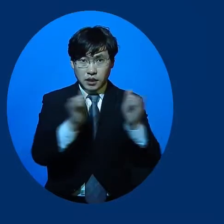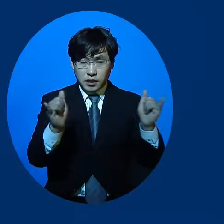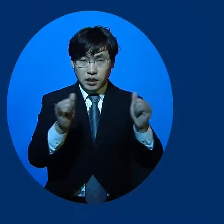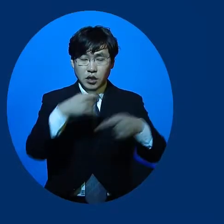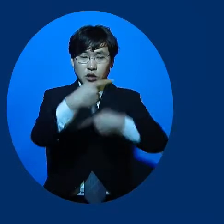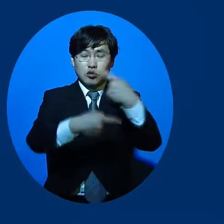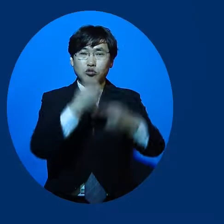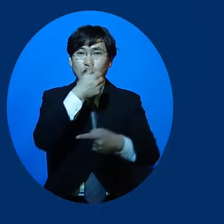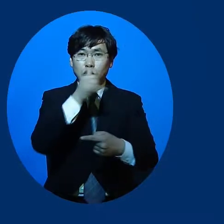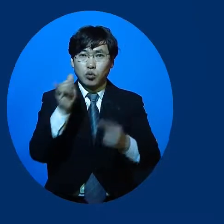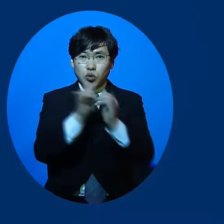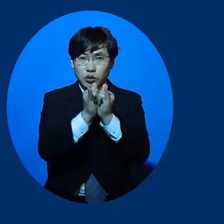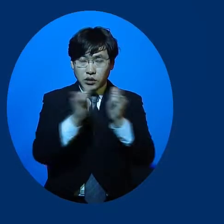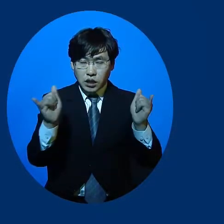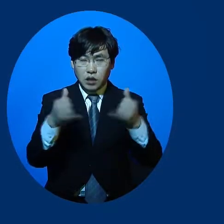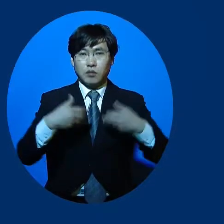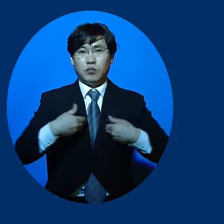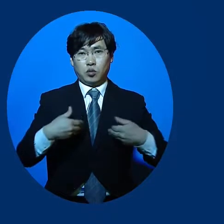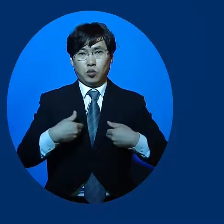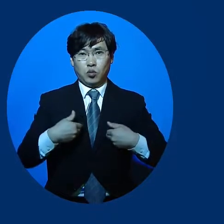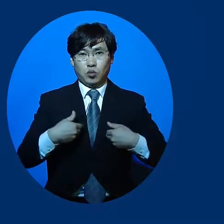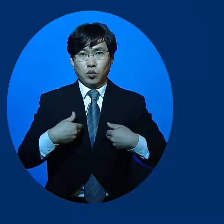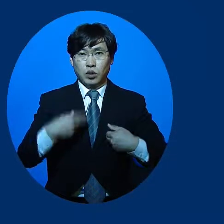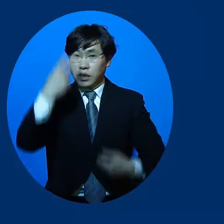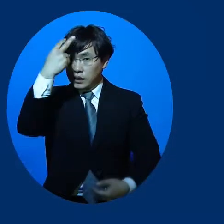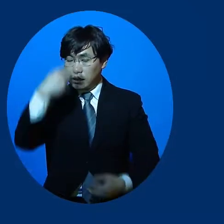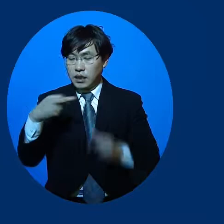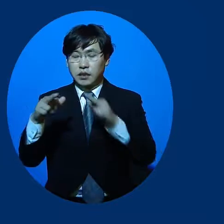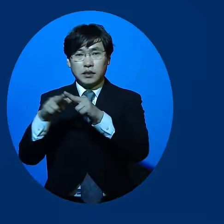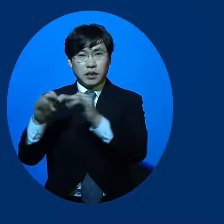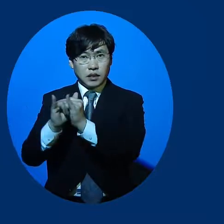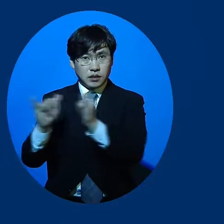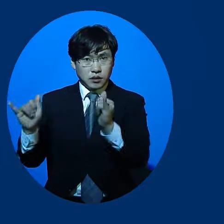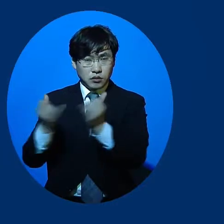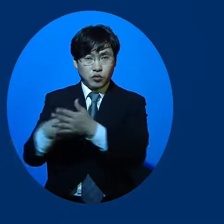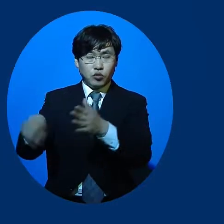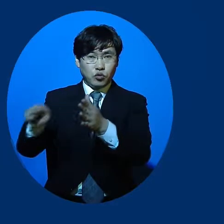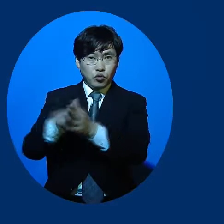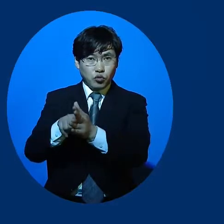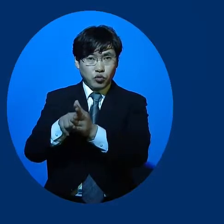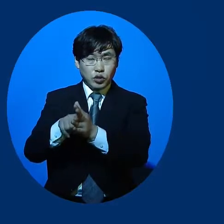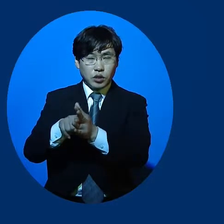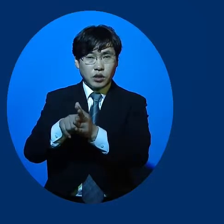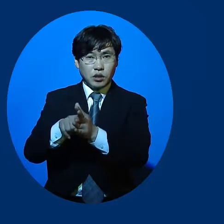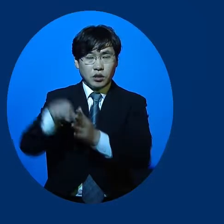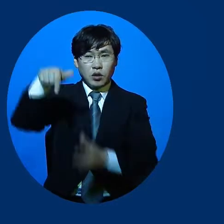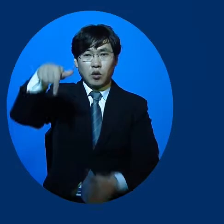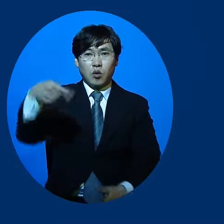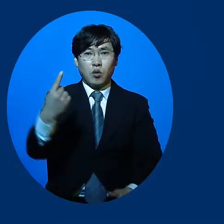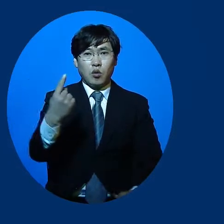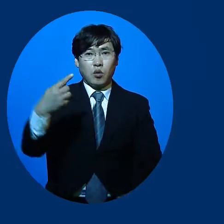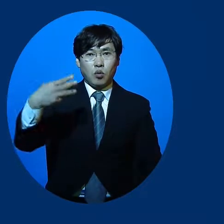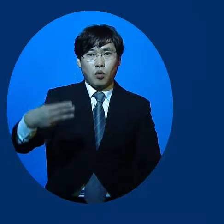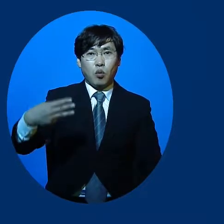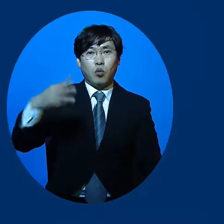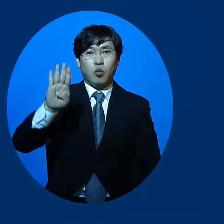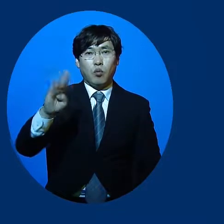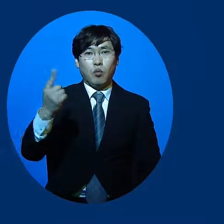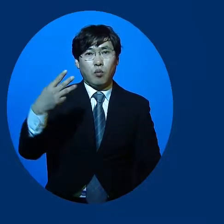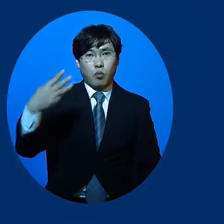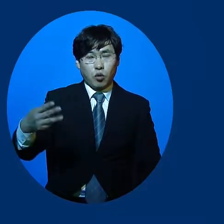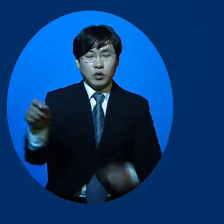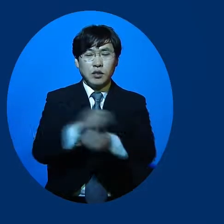수어 통역사가 필요하며 시각 장애인의 경우에 골볼 등 특화 종목 역시 요구되고